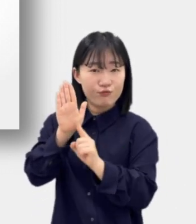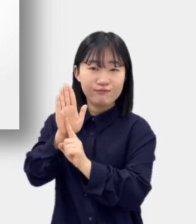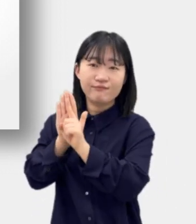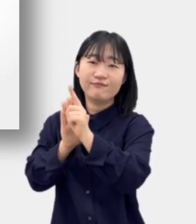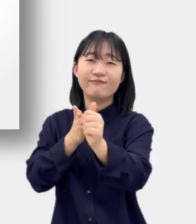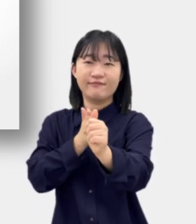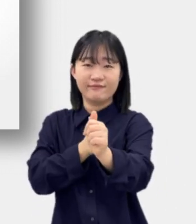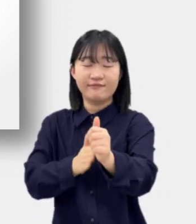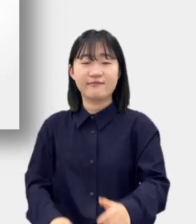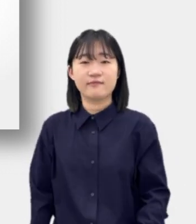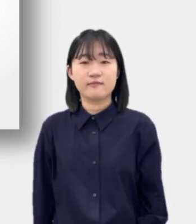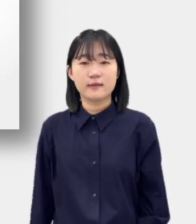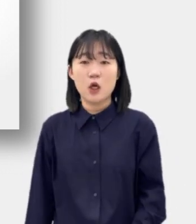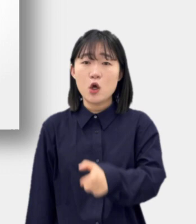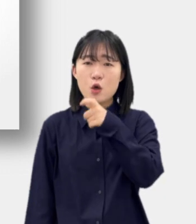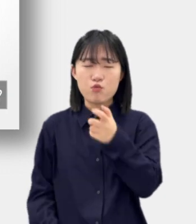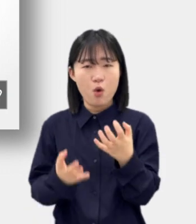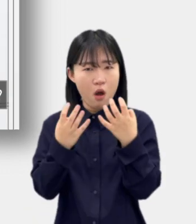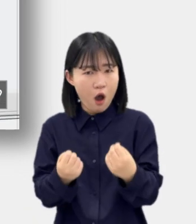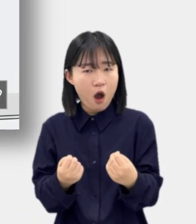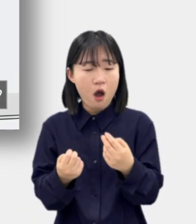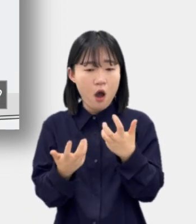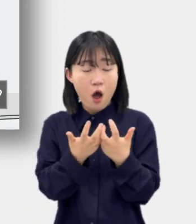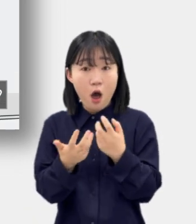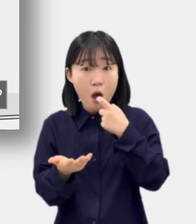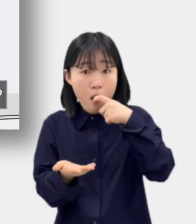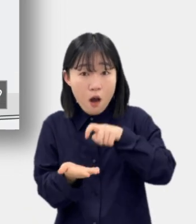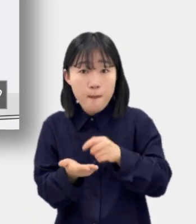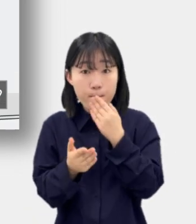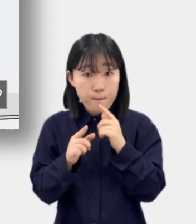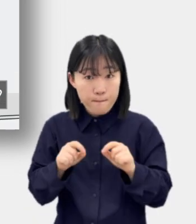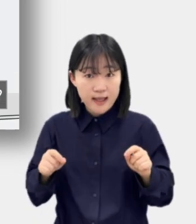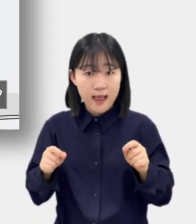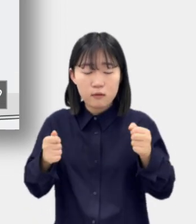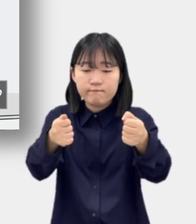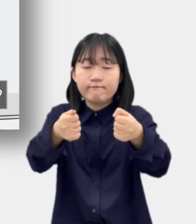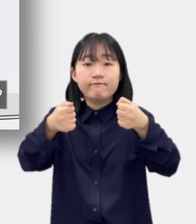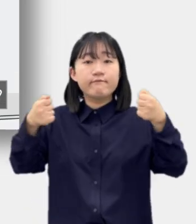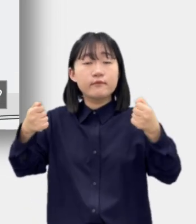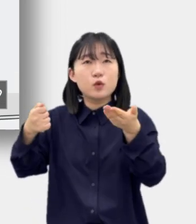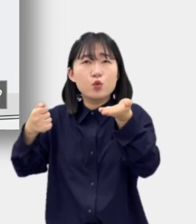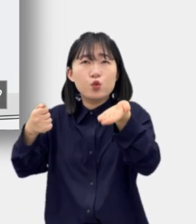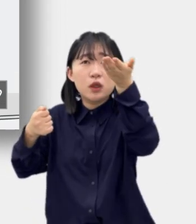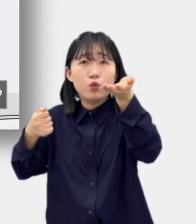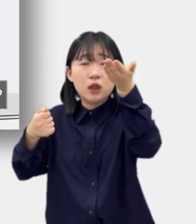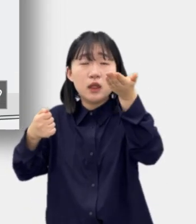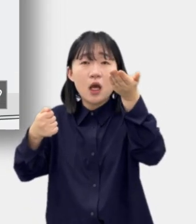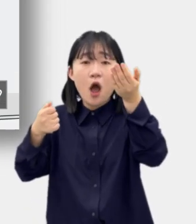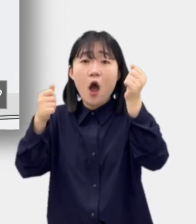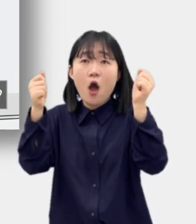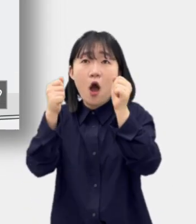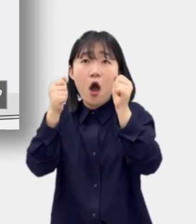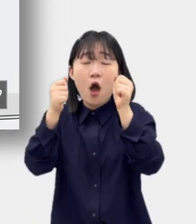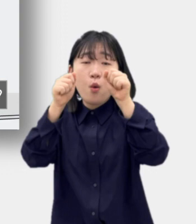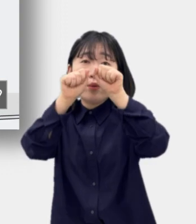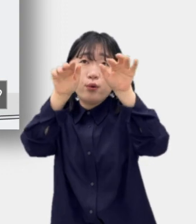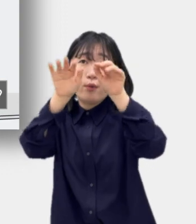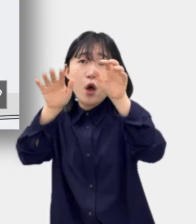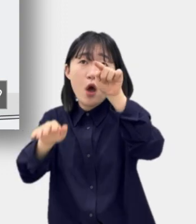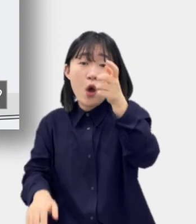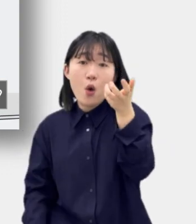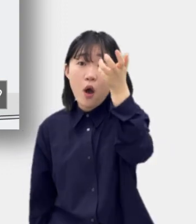6으로 맞춰주세요. 수분이 많고 얼기 쉬운 식품을 냉장실 위쪽 선반이나